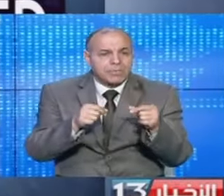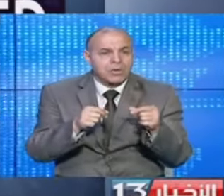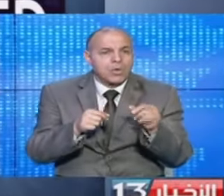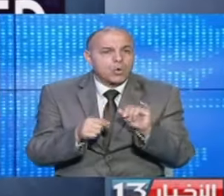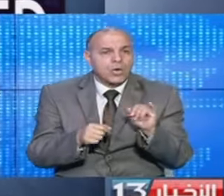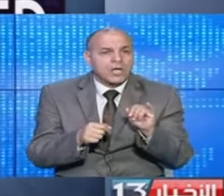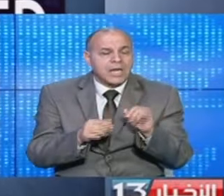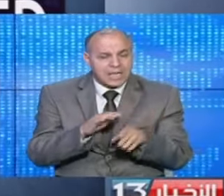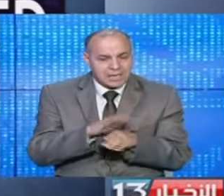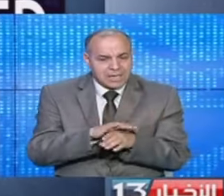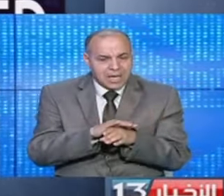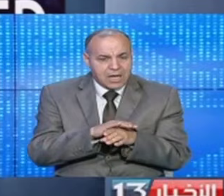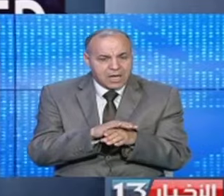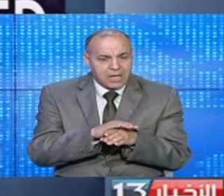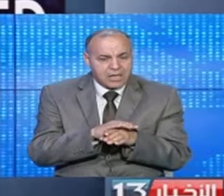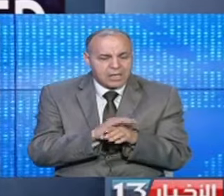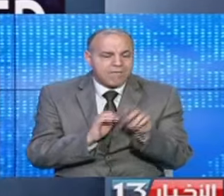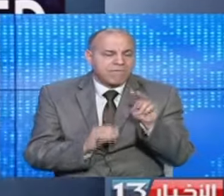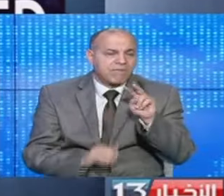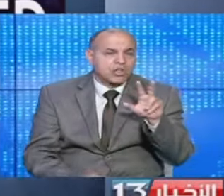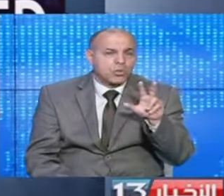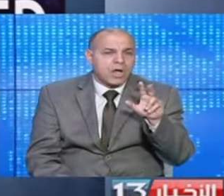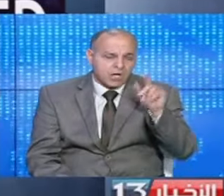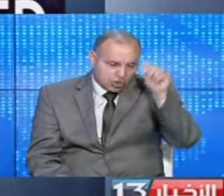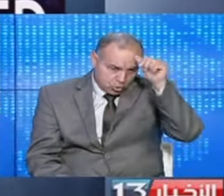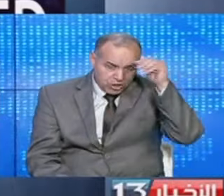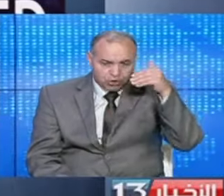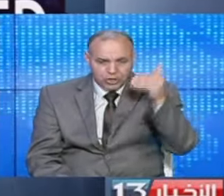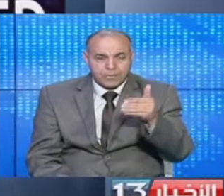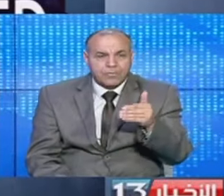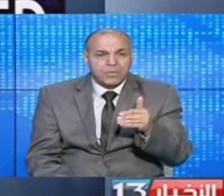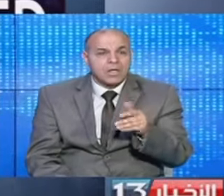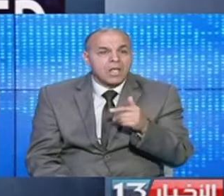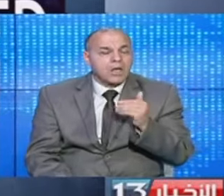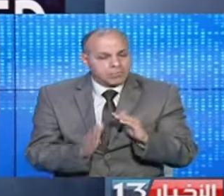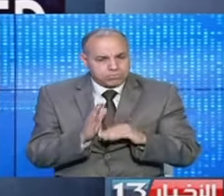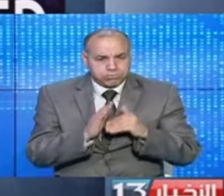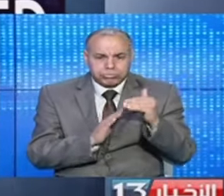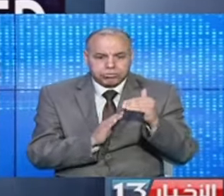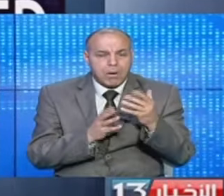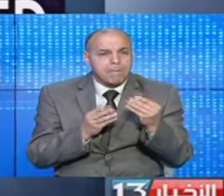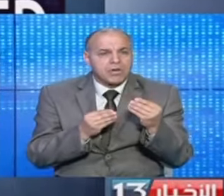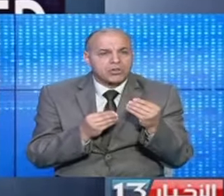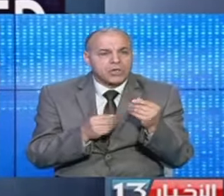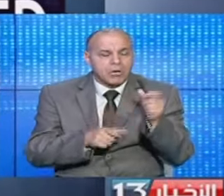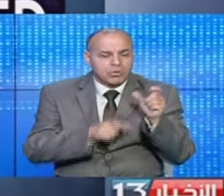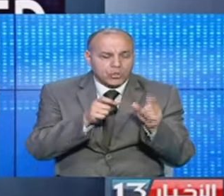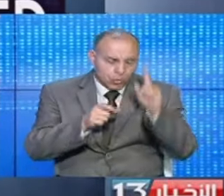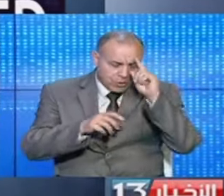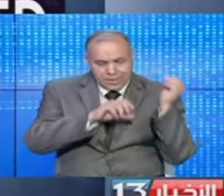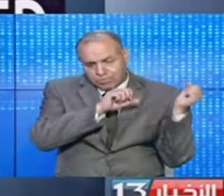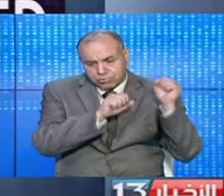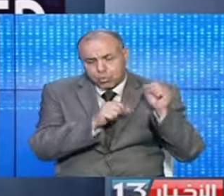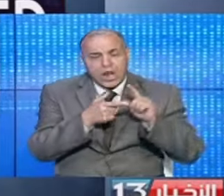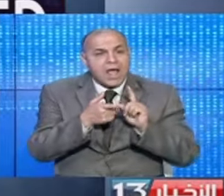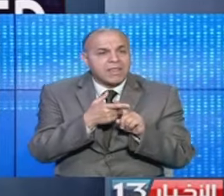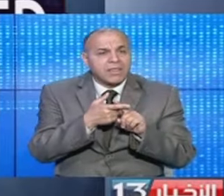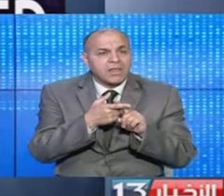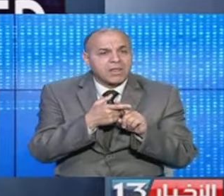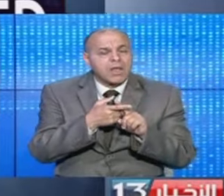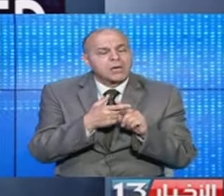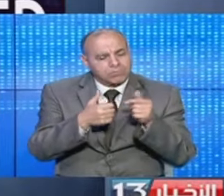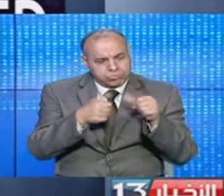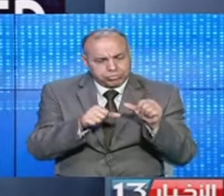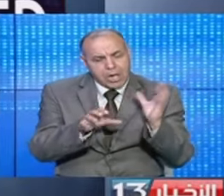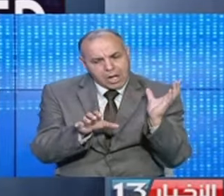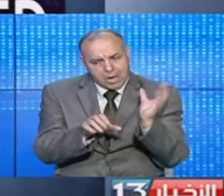طوكيو انطلاقا من 23 من جويليا المقبل، وارتفع بذلك عدد المصارعين التونسيين الذين